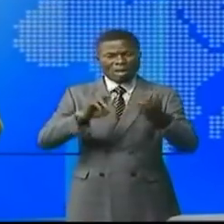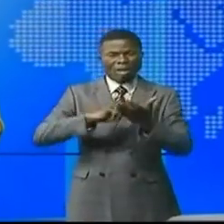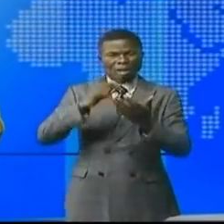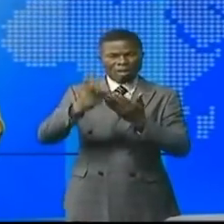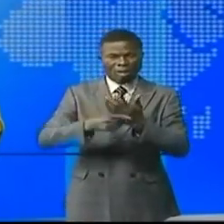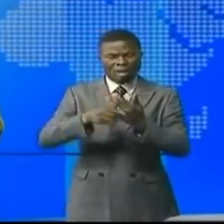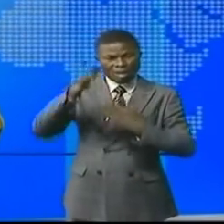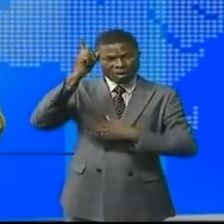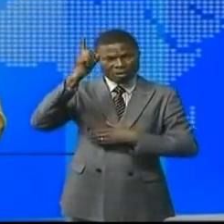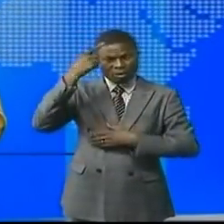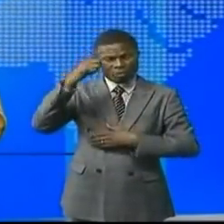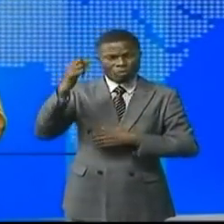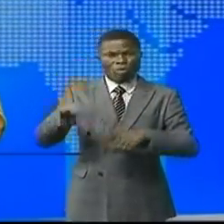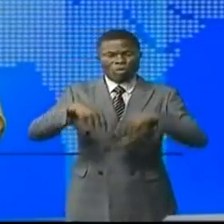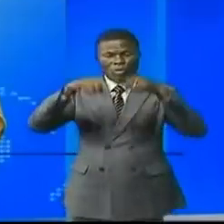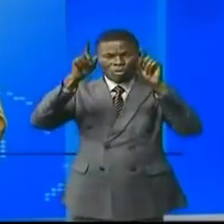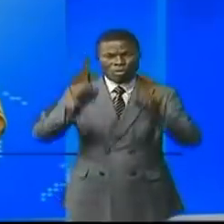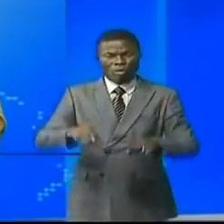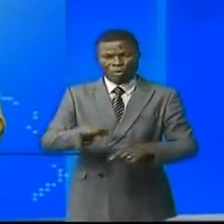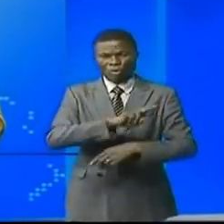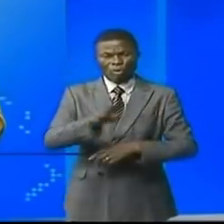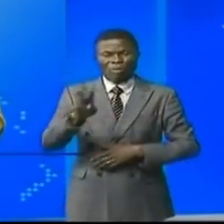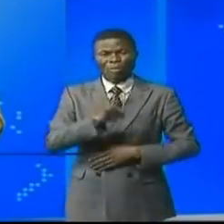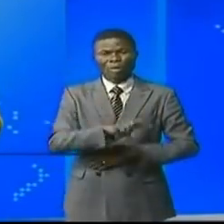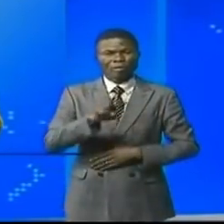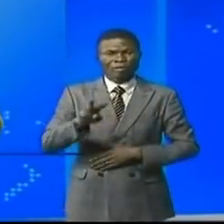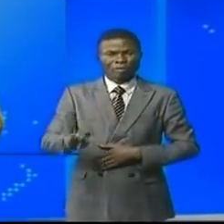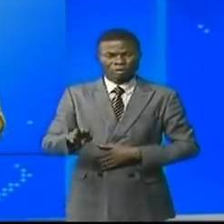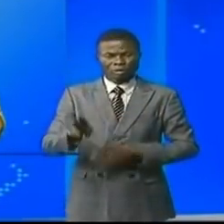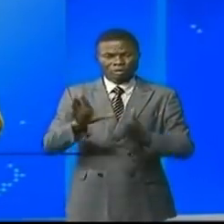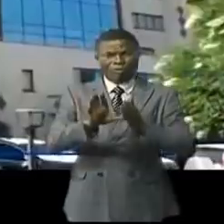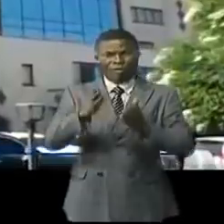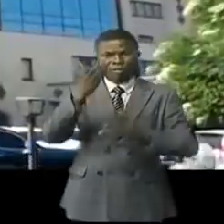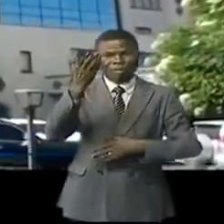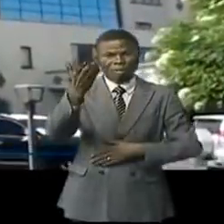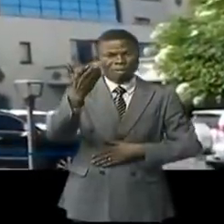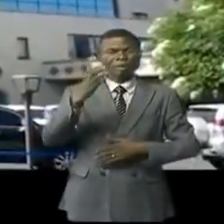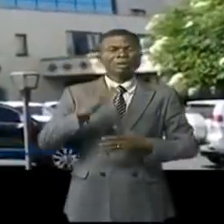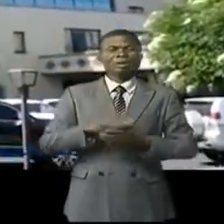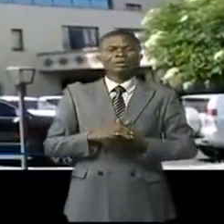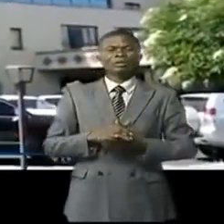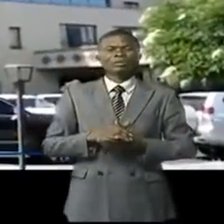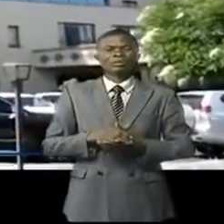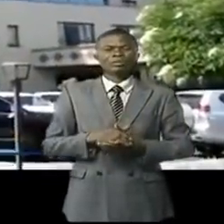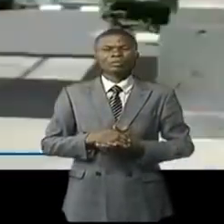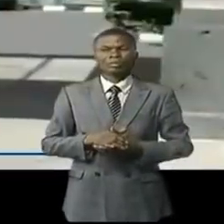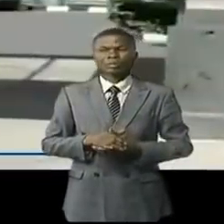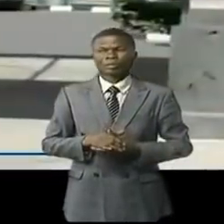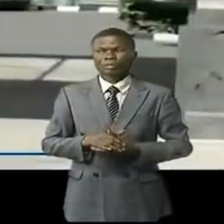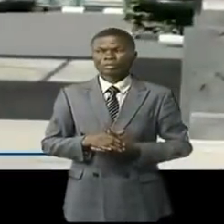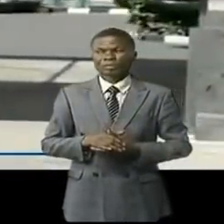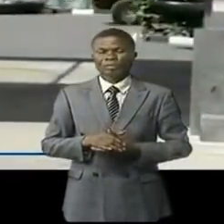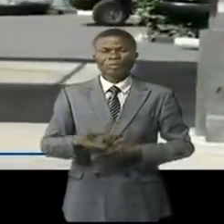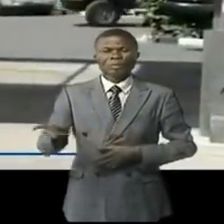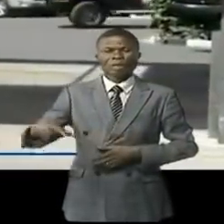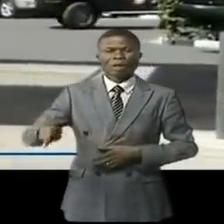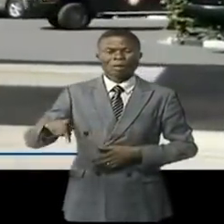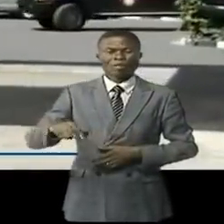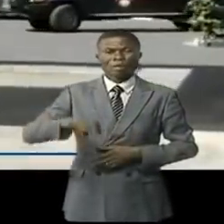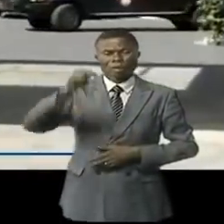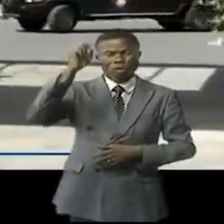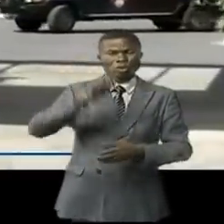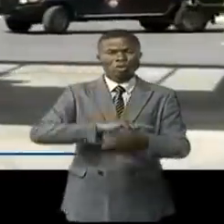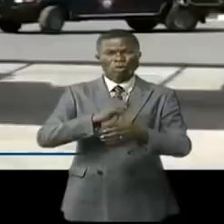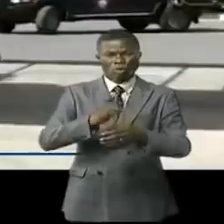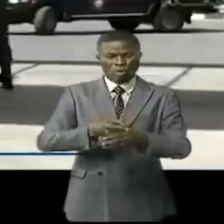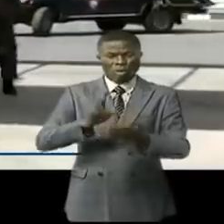prioritaire pour l'exercice 2022. Suivez ce reportage. gouvernement provincial du Nord-Kivu sera doté de son plan